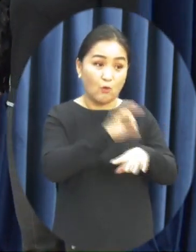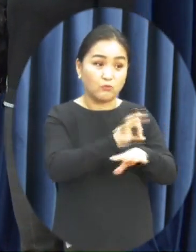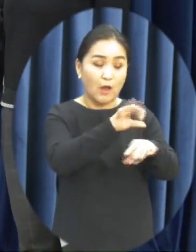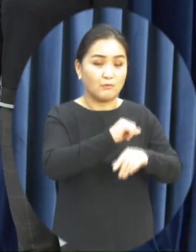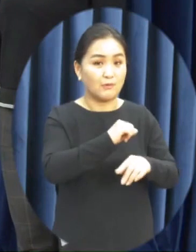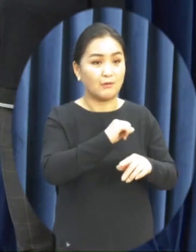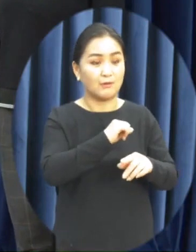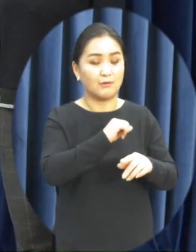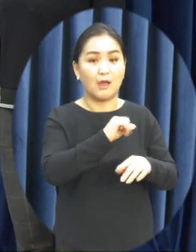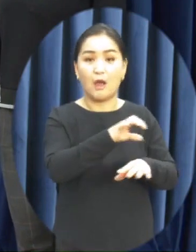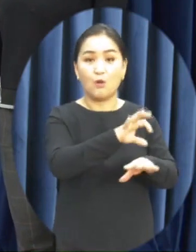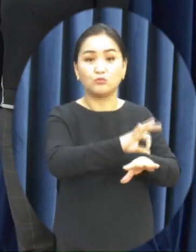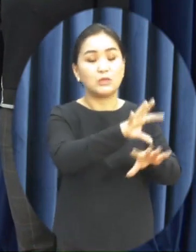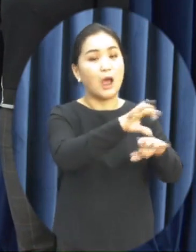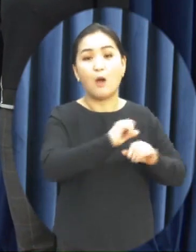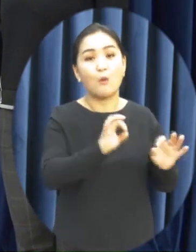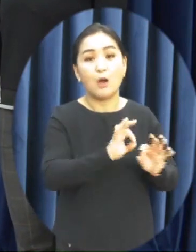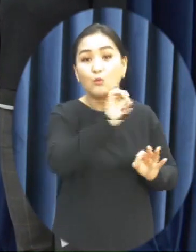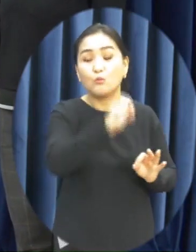པའི